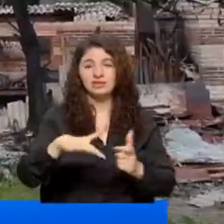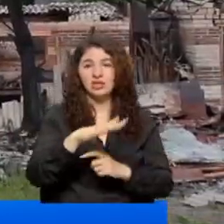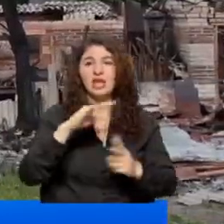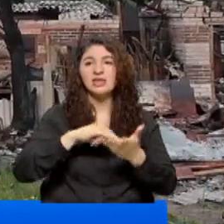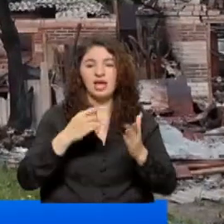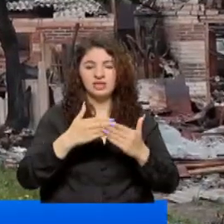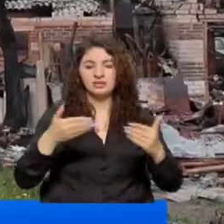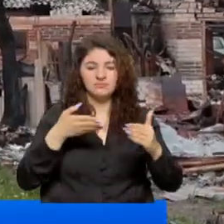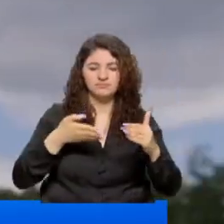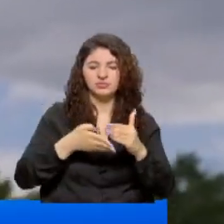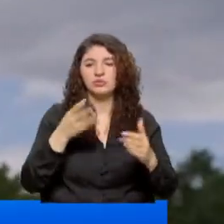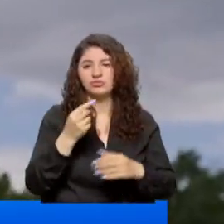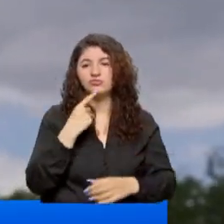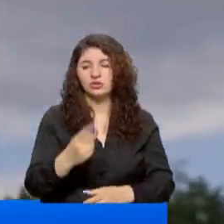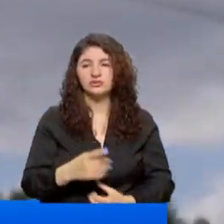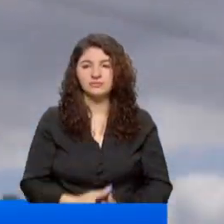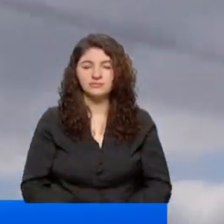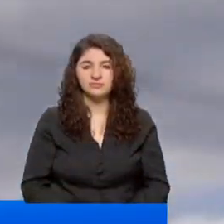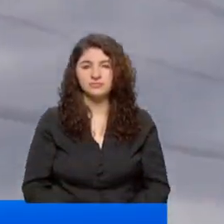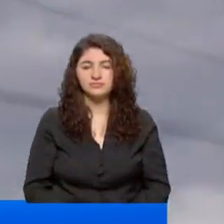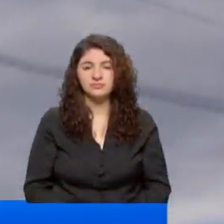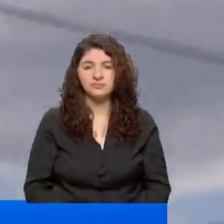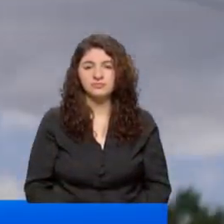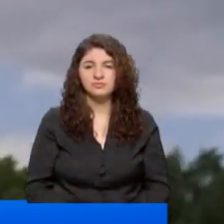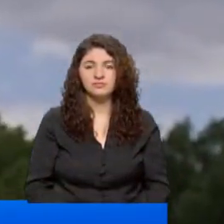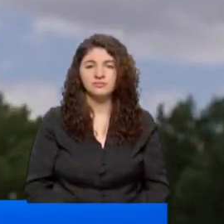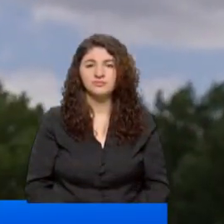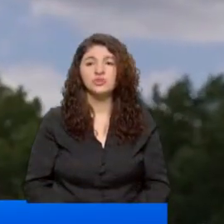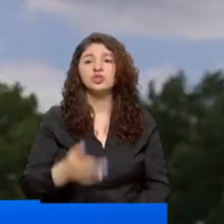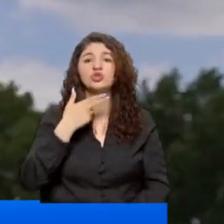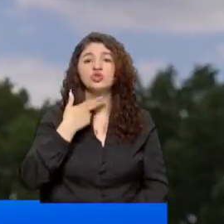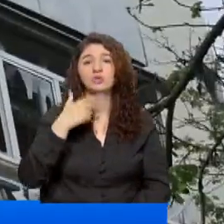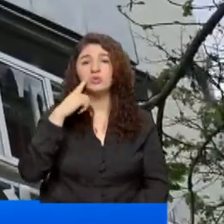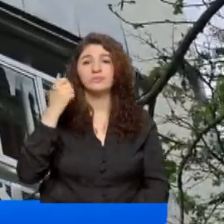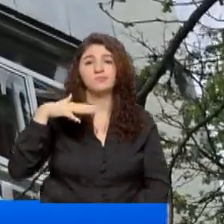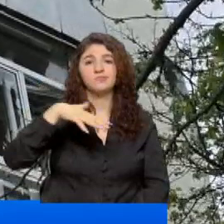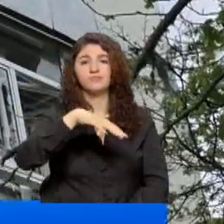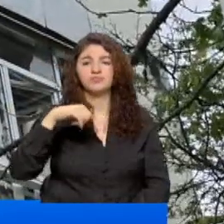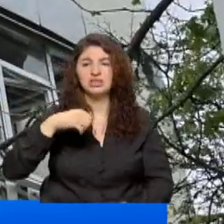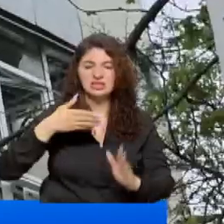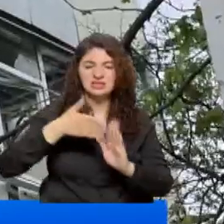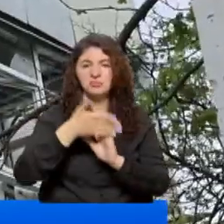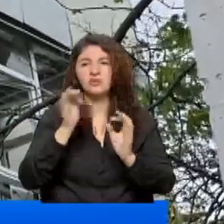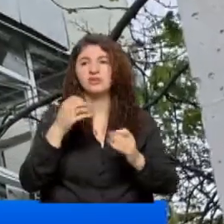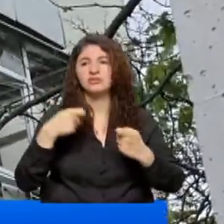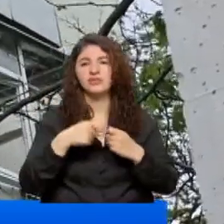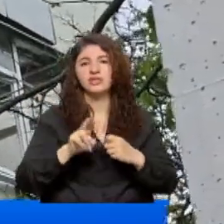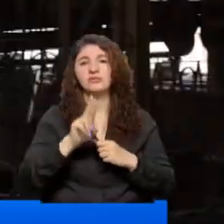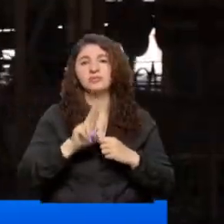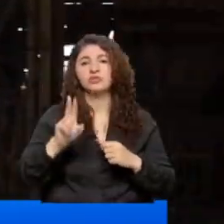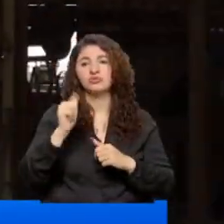sınırlarına ulaştıklarını duyurduk bu Rusya'nın Ukrayna yi işgal girişimi ile başlayan savaşta